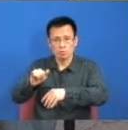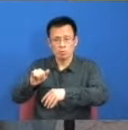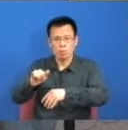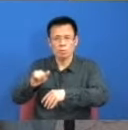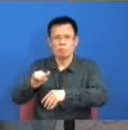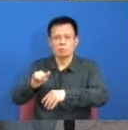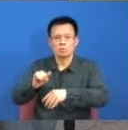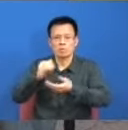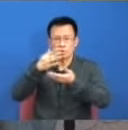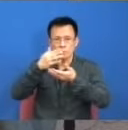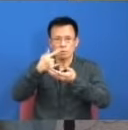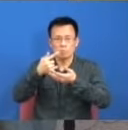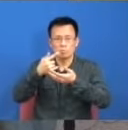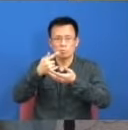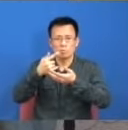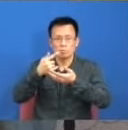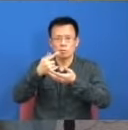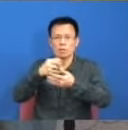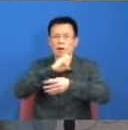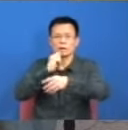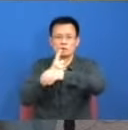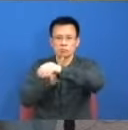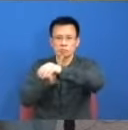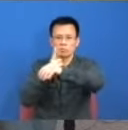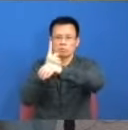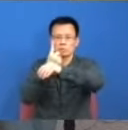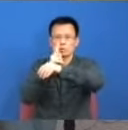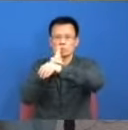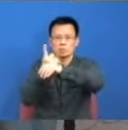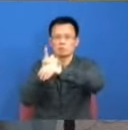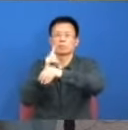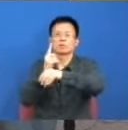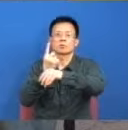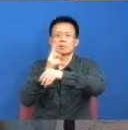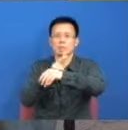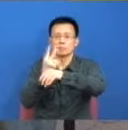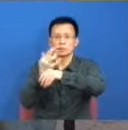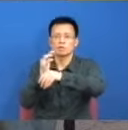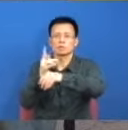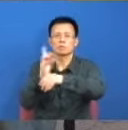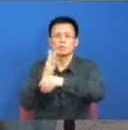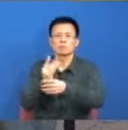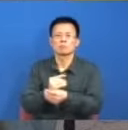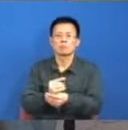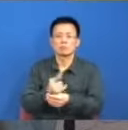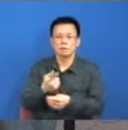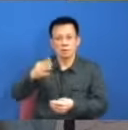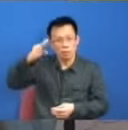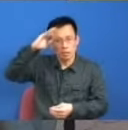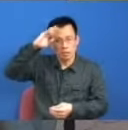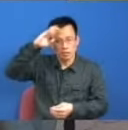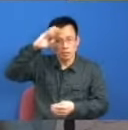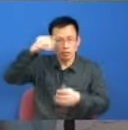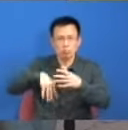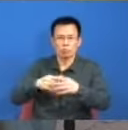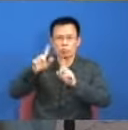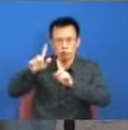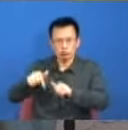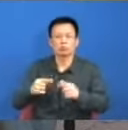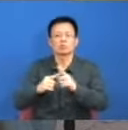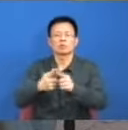到屋企食埋嘢就十一点零十二点到啦。 唉，你都系吓、警务处嘅系或者警署嘅熟客嚟噶啦。你觉得今次